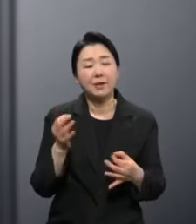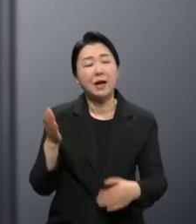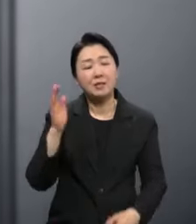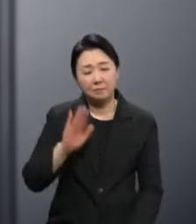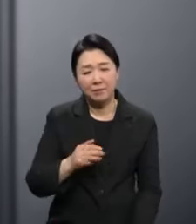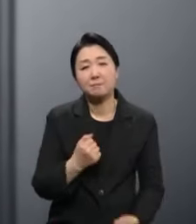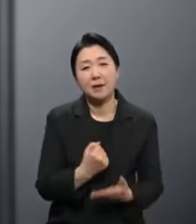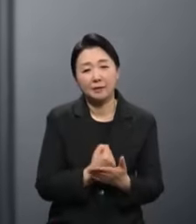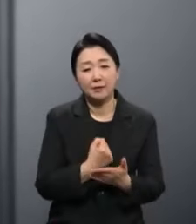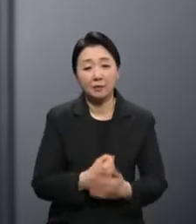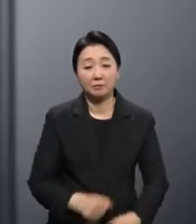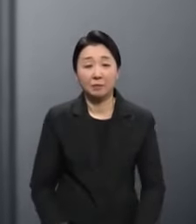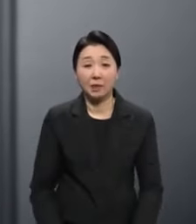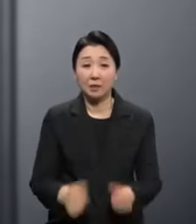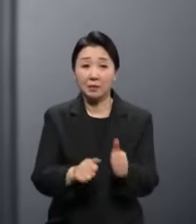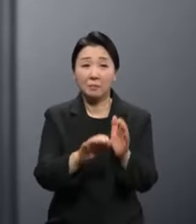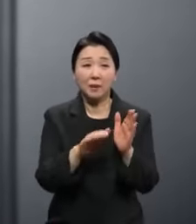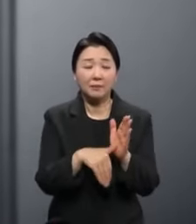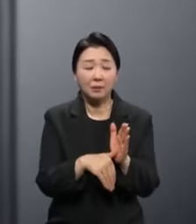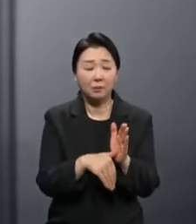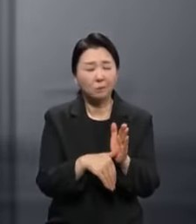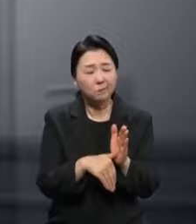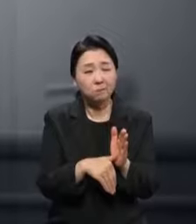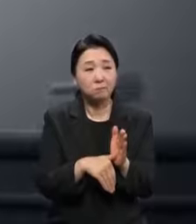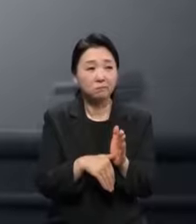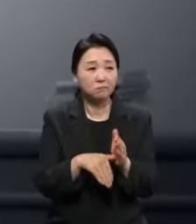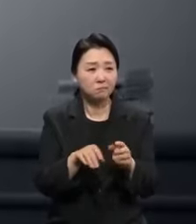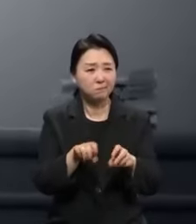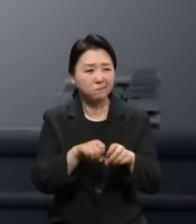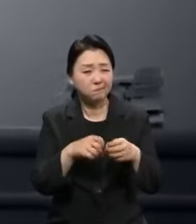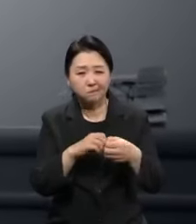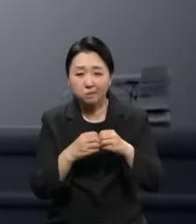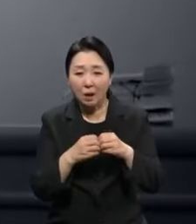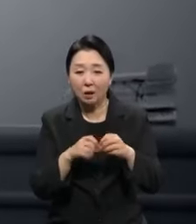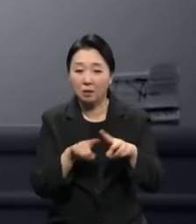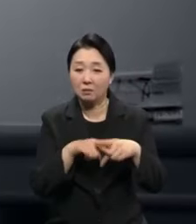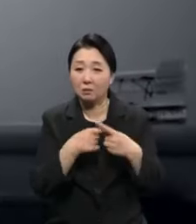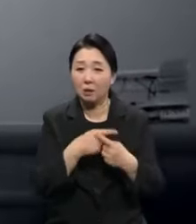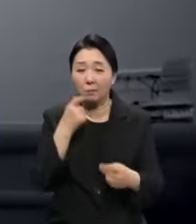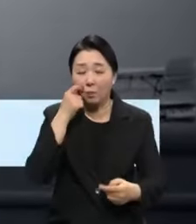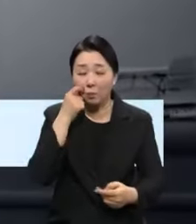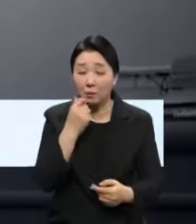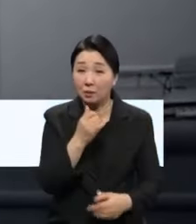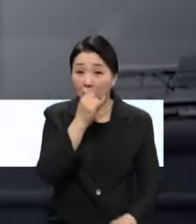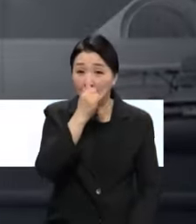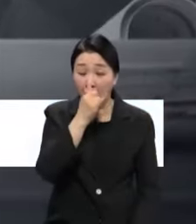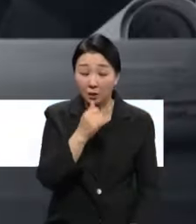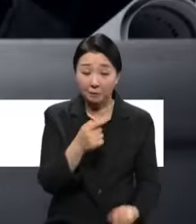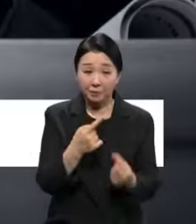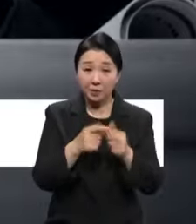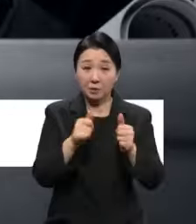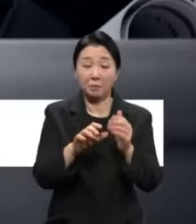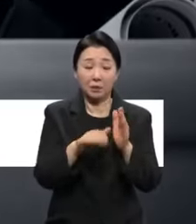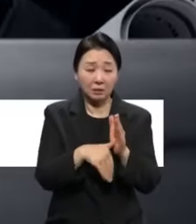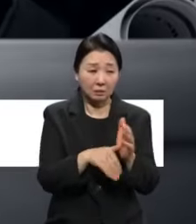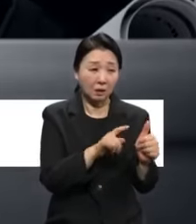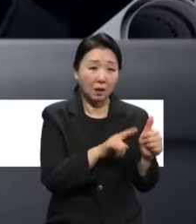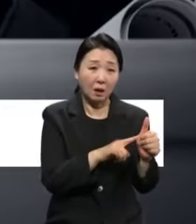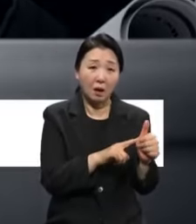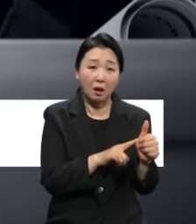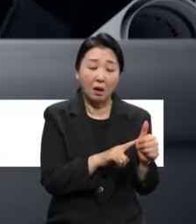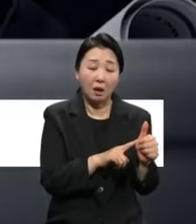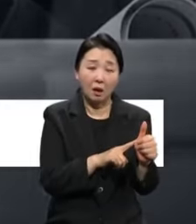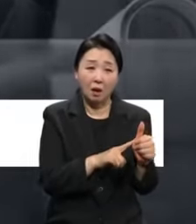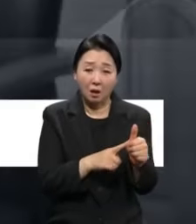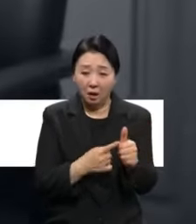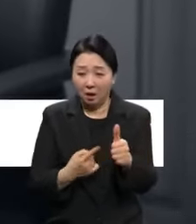재판 과정에서도 납득할 수 없는 일이 벌어졌습니다. 1심 재판부는 강 씨의 범행이 잔혹하고 심신미약도 인정할